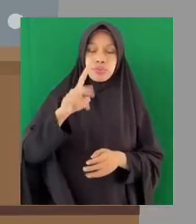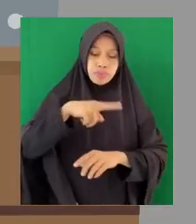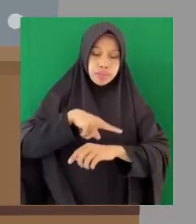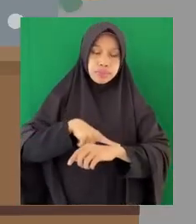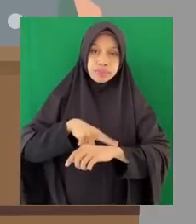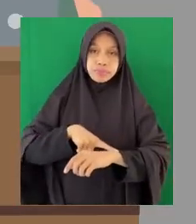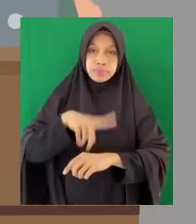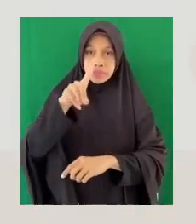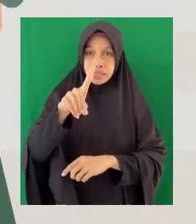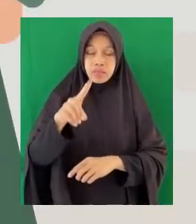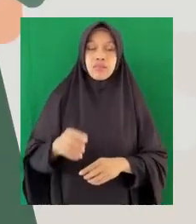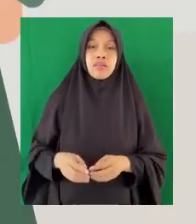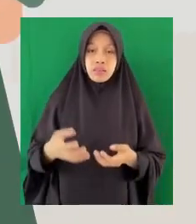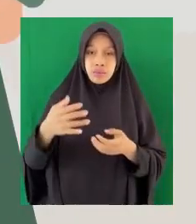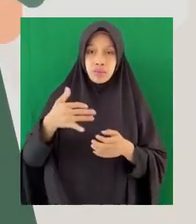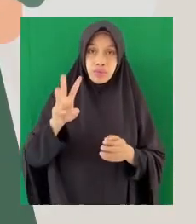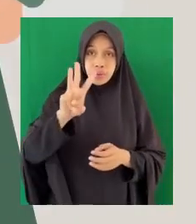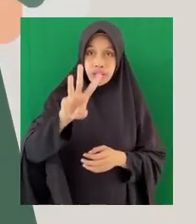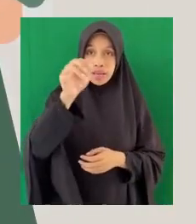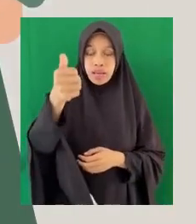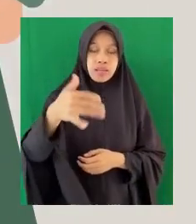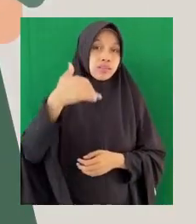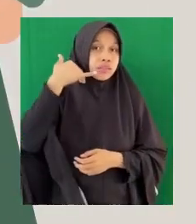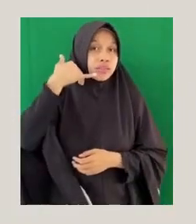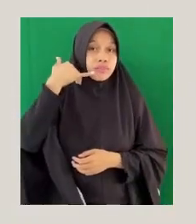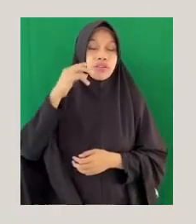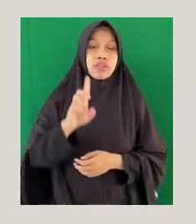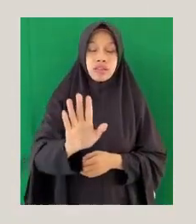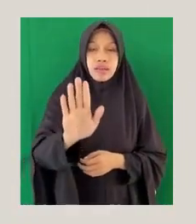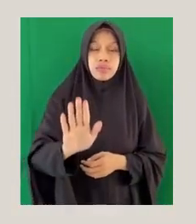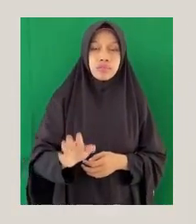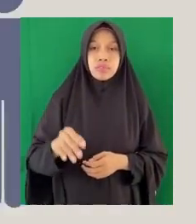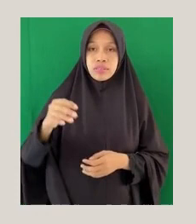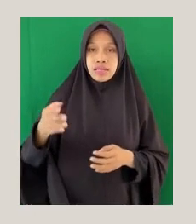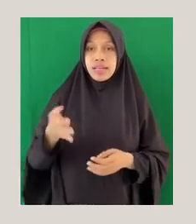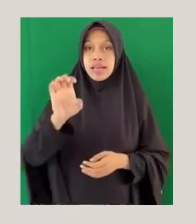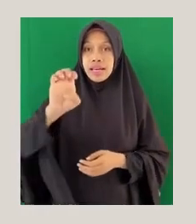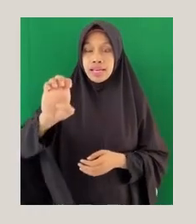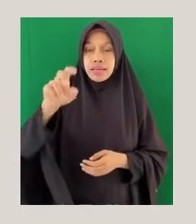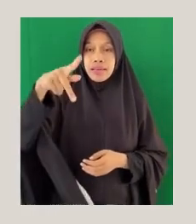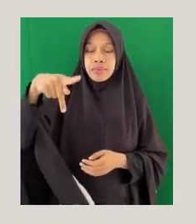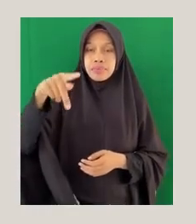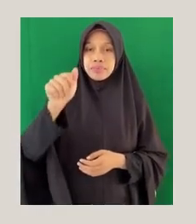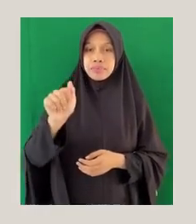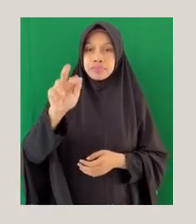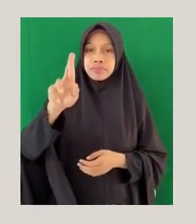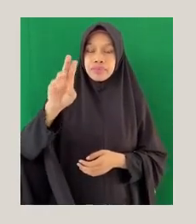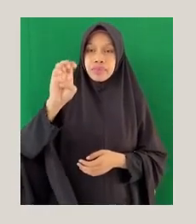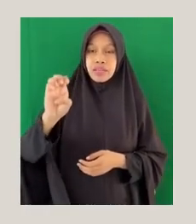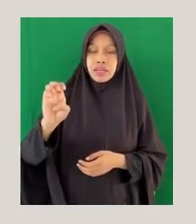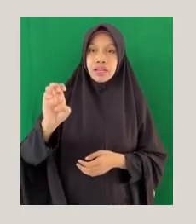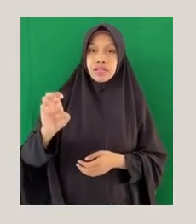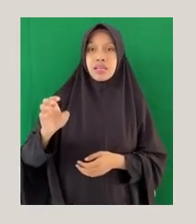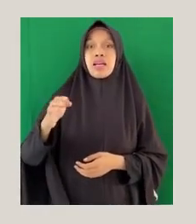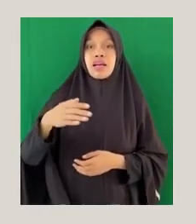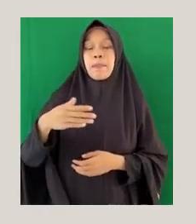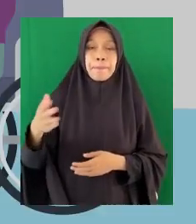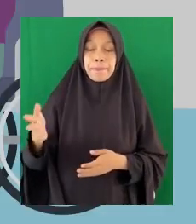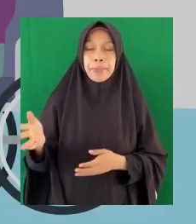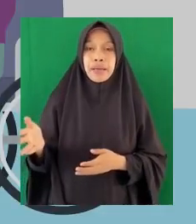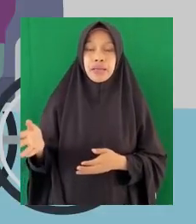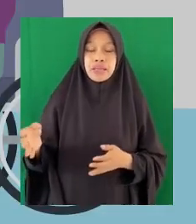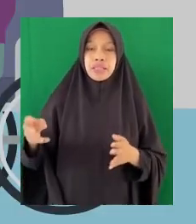melalui saluran telepon atau WhatsApp Anda. Dengan adanya e-parade, diharapkan dapat memudahkan